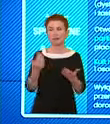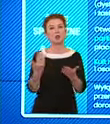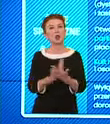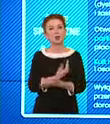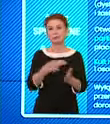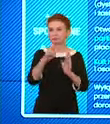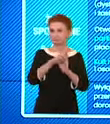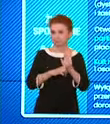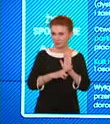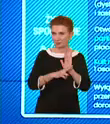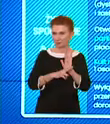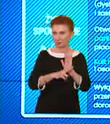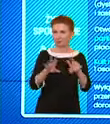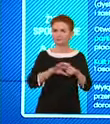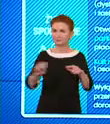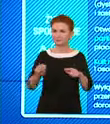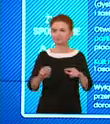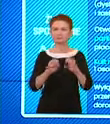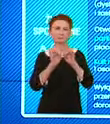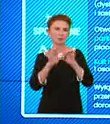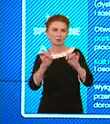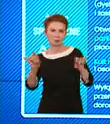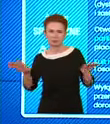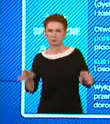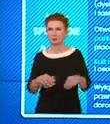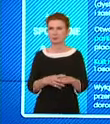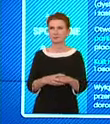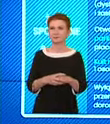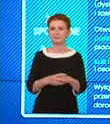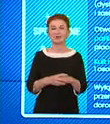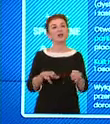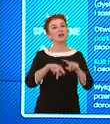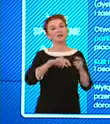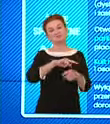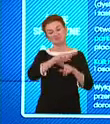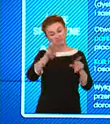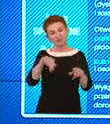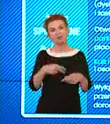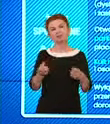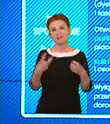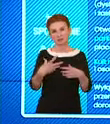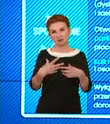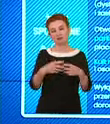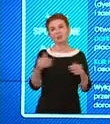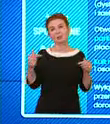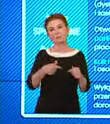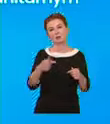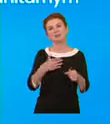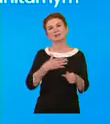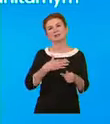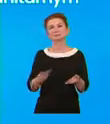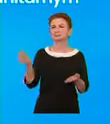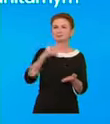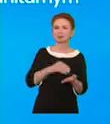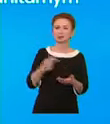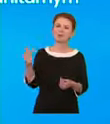system, nowy reżim koronawirusa, który na nas wszystkich, można powiedzieć na całym świecie, nakłada pewne dodatkowe obowiązki.